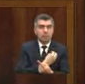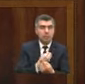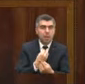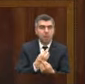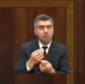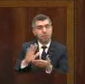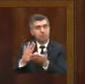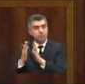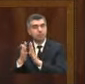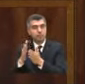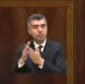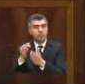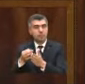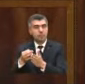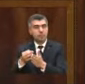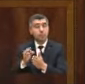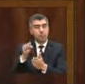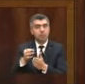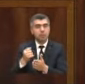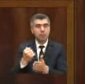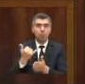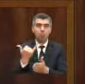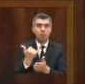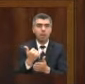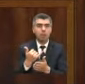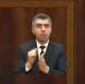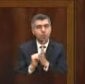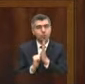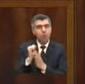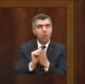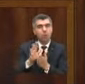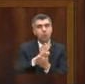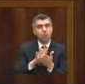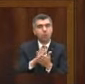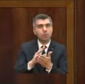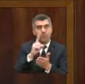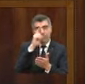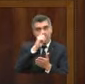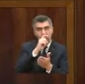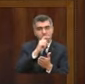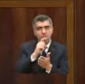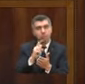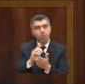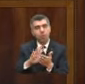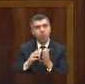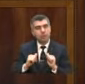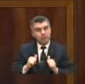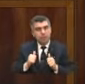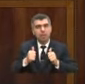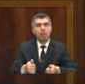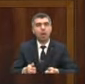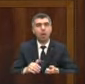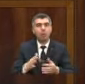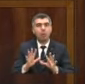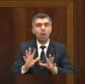والإداري إلا أن هناك أيضا نقاط قوة تجعلنا في المراحل الصعبة نتعبأ جميعا ونحقق